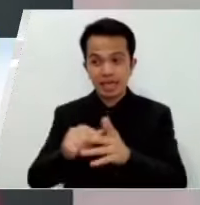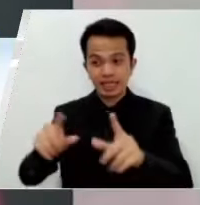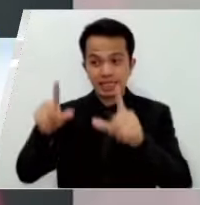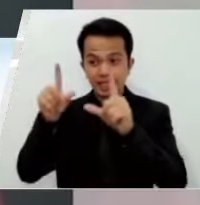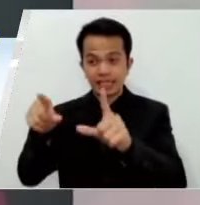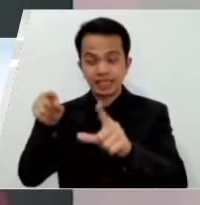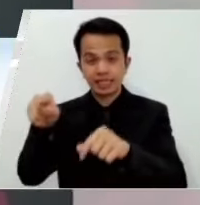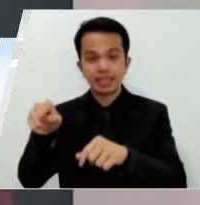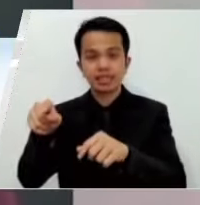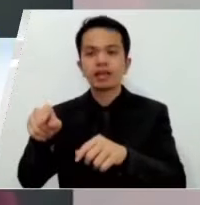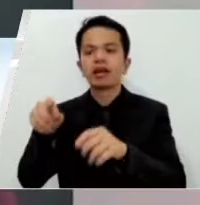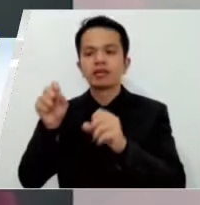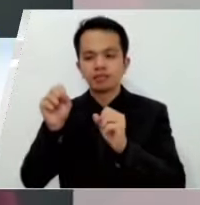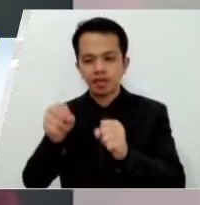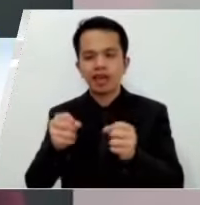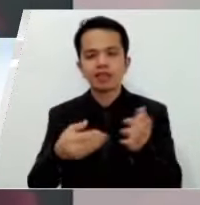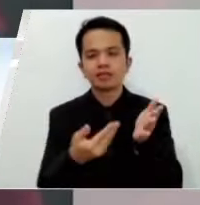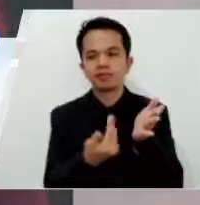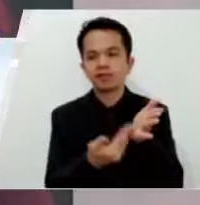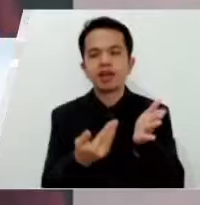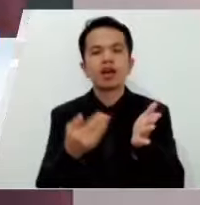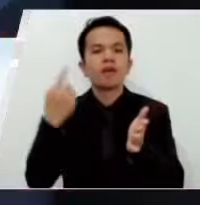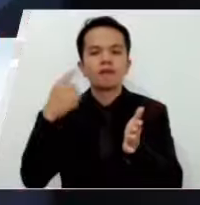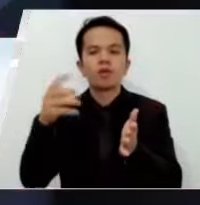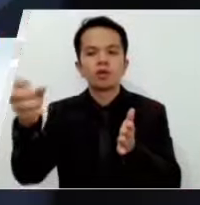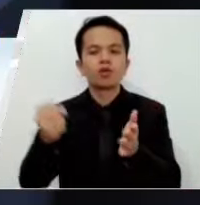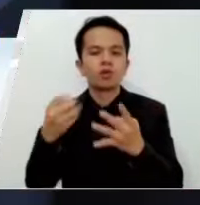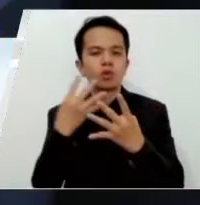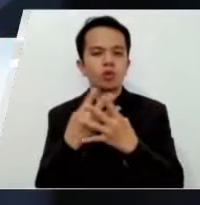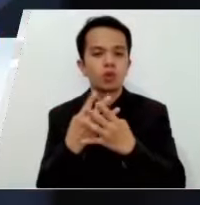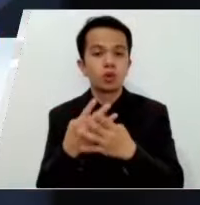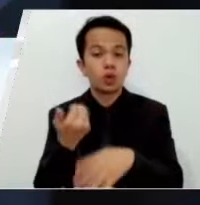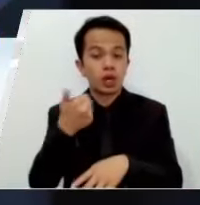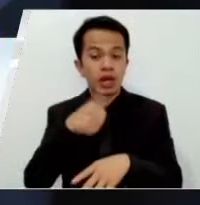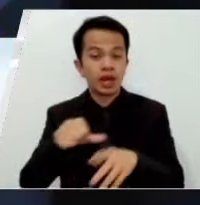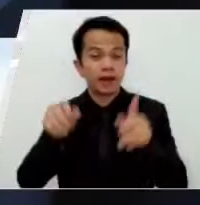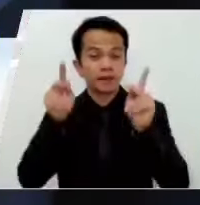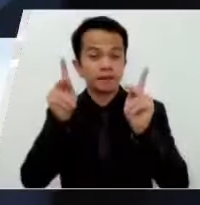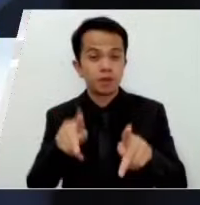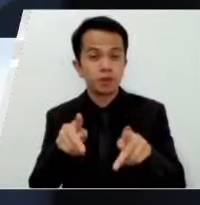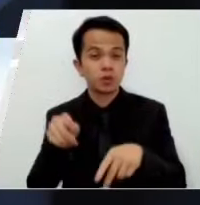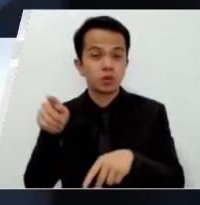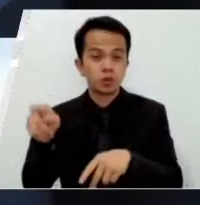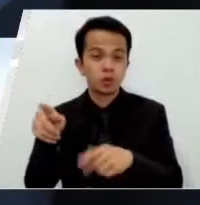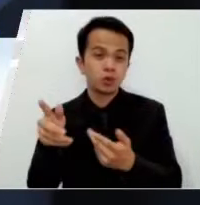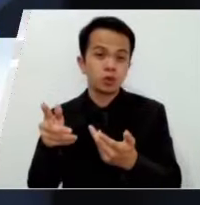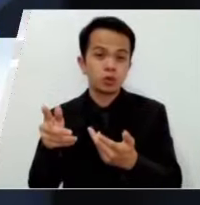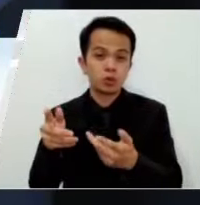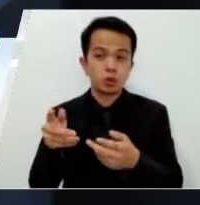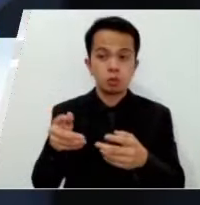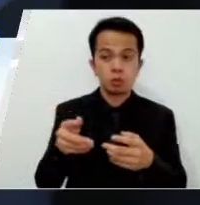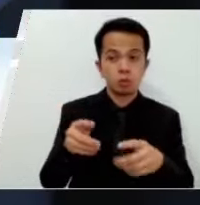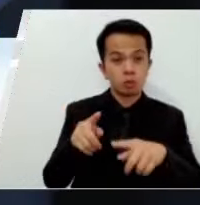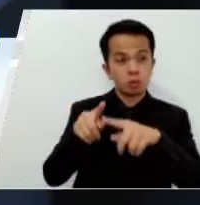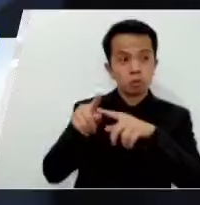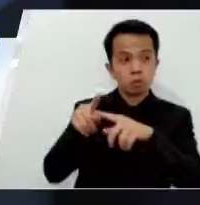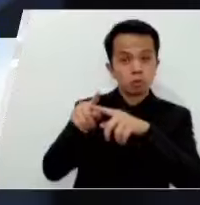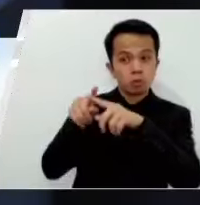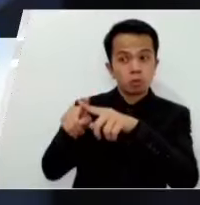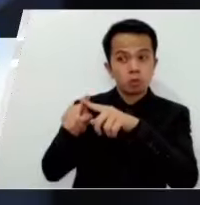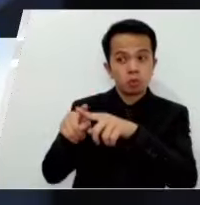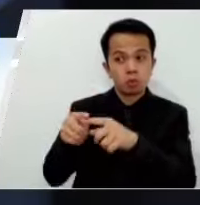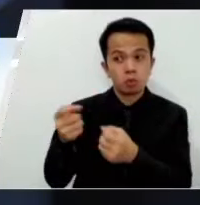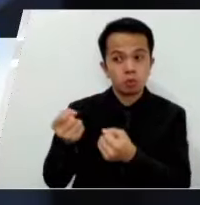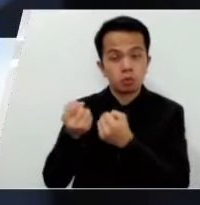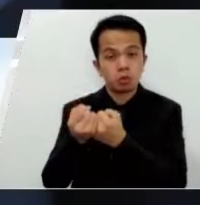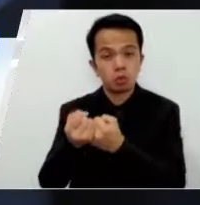gamitin para siya po ay arestuhin. Tapos ang sino man pong individual na magkakanlong sa isang taong alam po niya na ito po ay